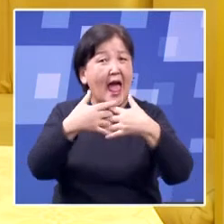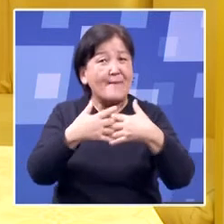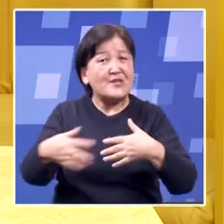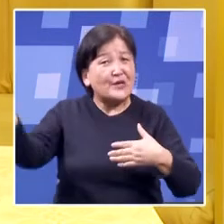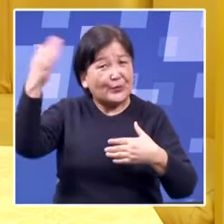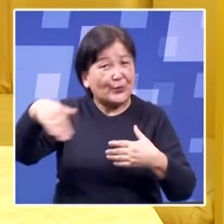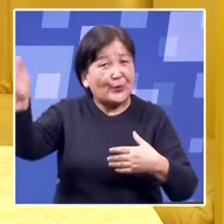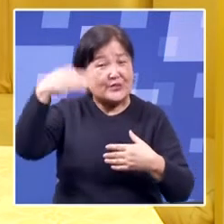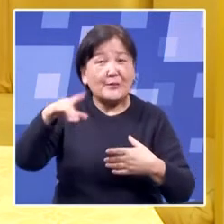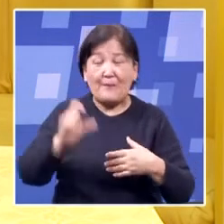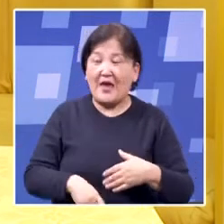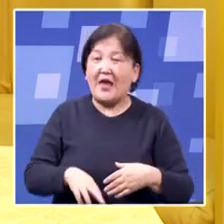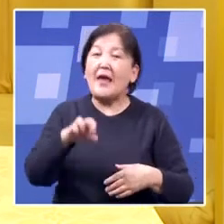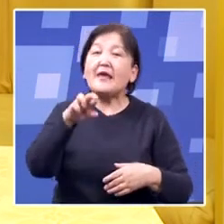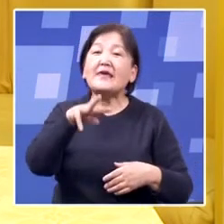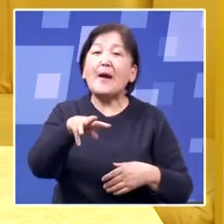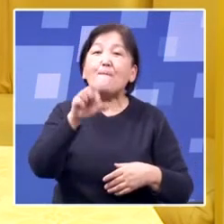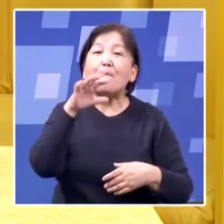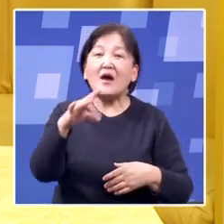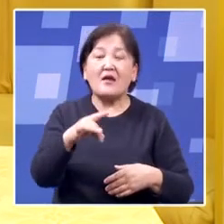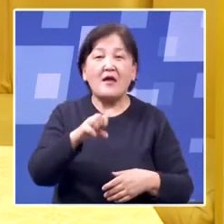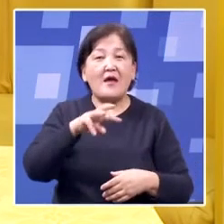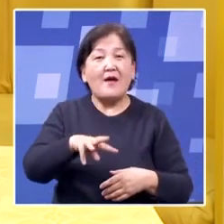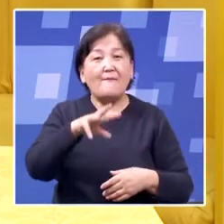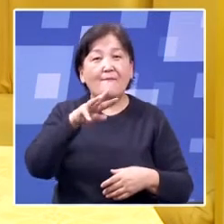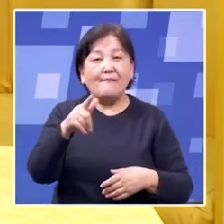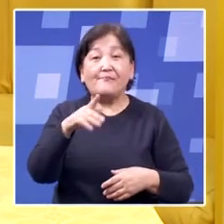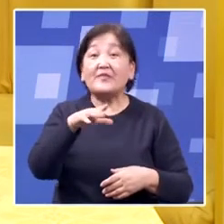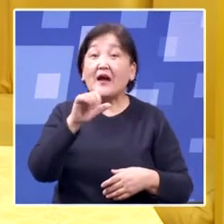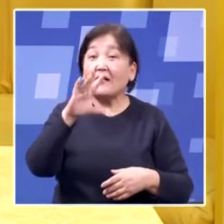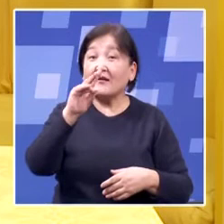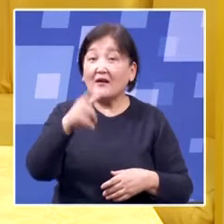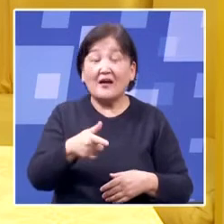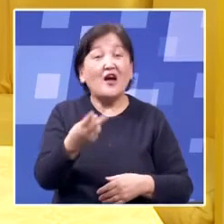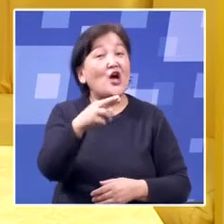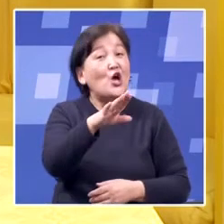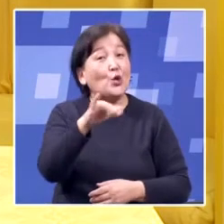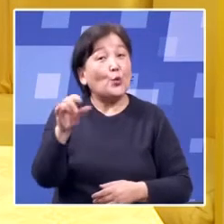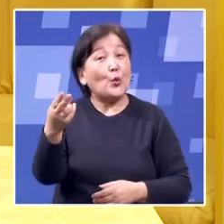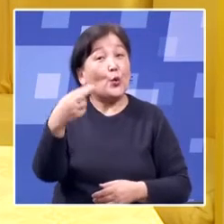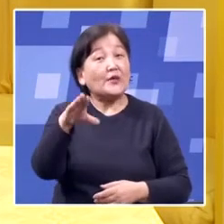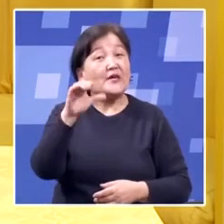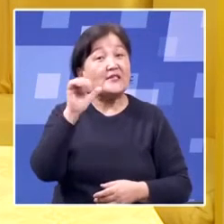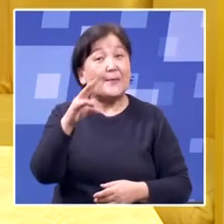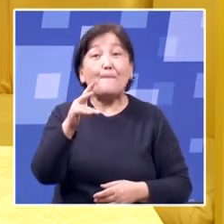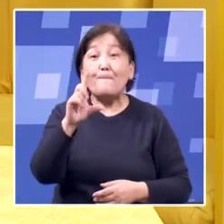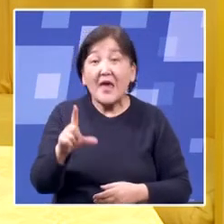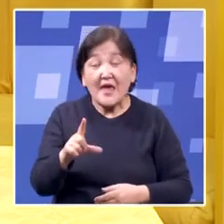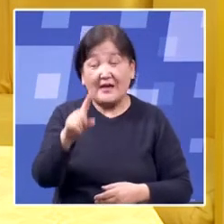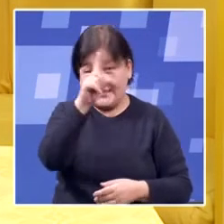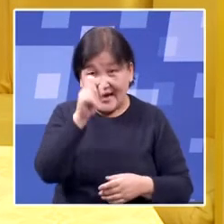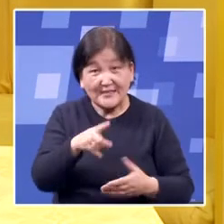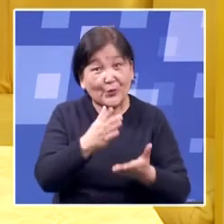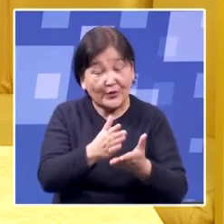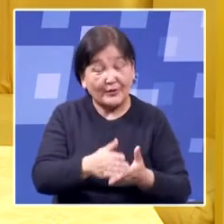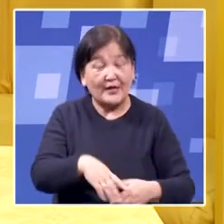бэ? Багш нь сая ямар гэдэг үг хэлсэн те. Тэгвэл эд зүйл, амтан дээр ямар гэдэг асуултыг